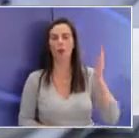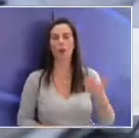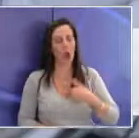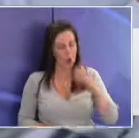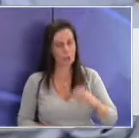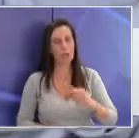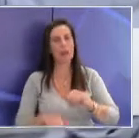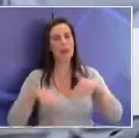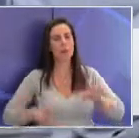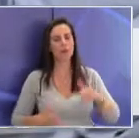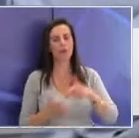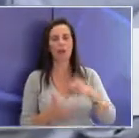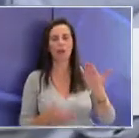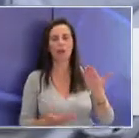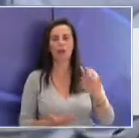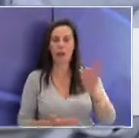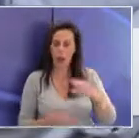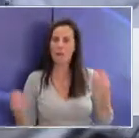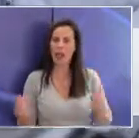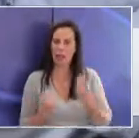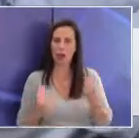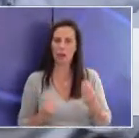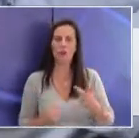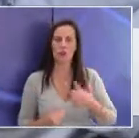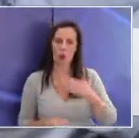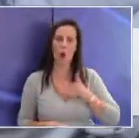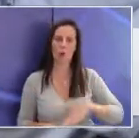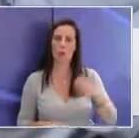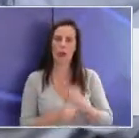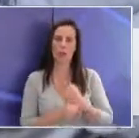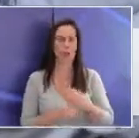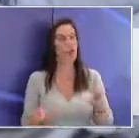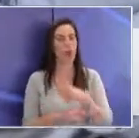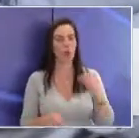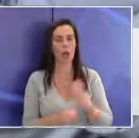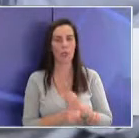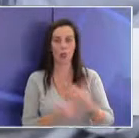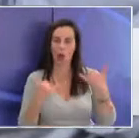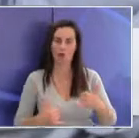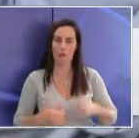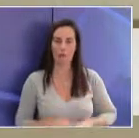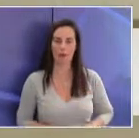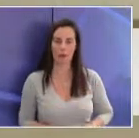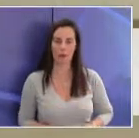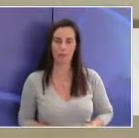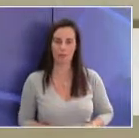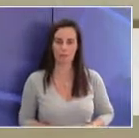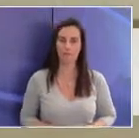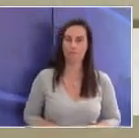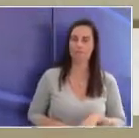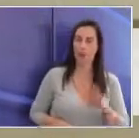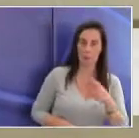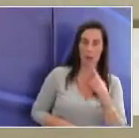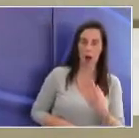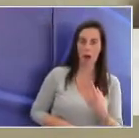ואנחנו צריכים את המנדטים האלה כדי להשיג את הרוב גם לדברים שאנחנו היינו רוצים לעשות ולא יכולנו לעשות את הקדנציה הזאת. שמה